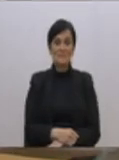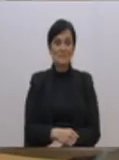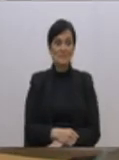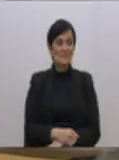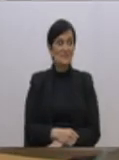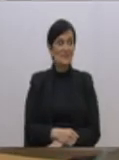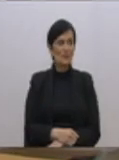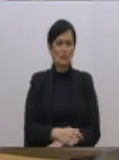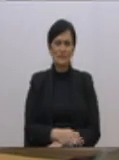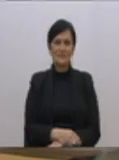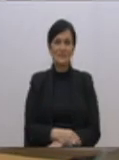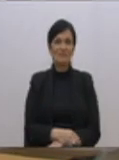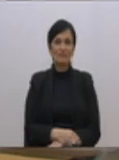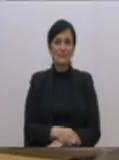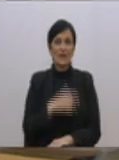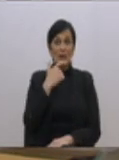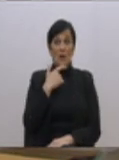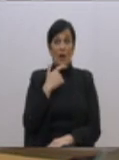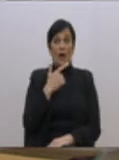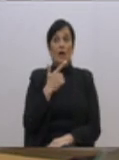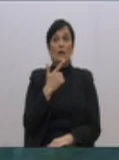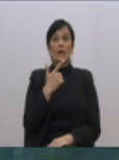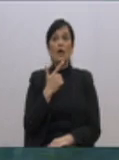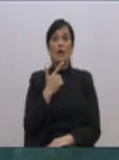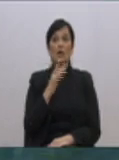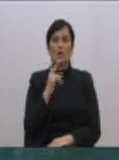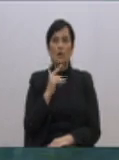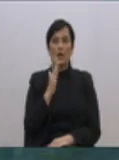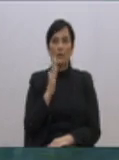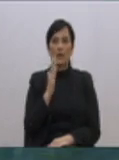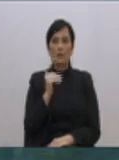ბატონი გიორგი ვაშაძე, შემდეგ ბატონი მიხეილ.